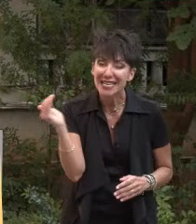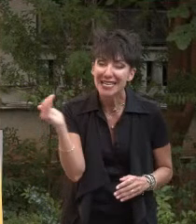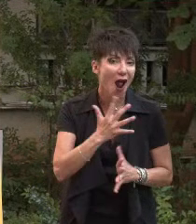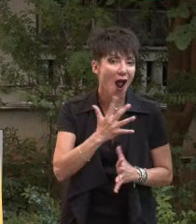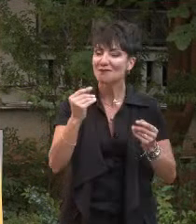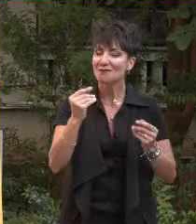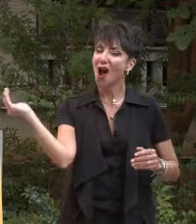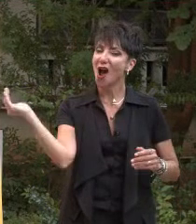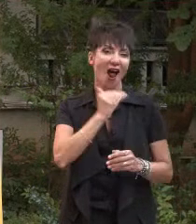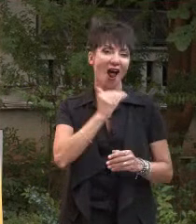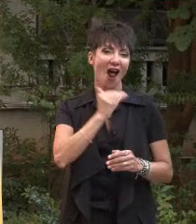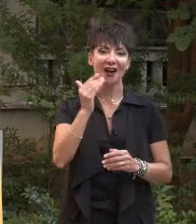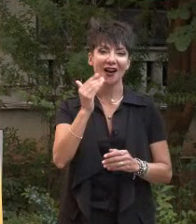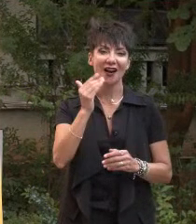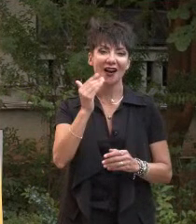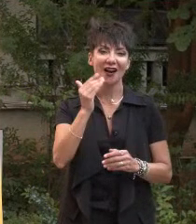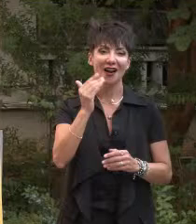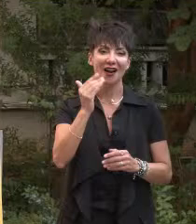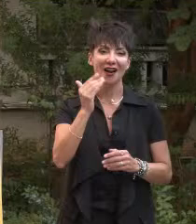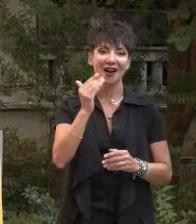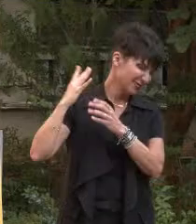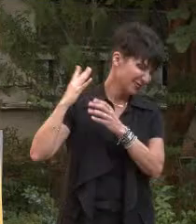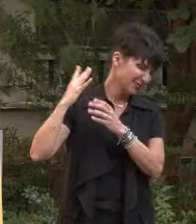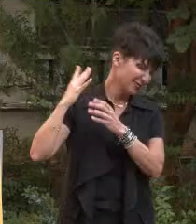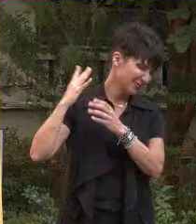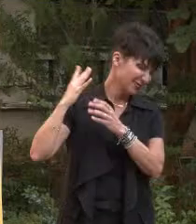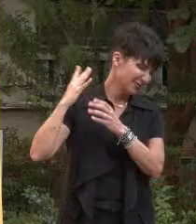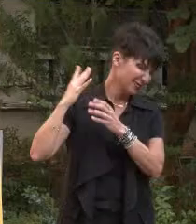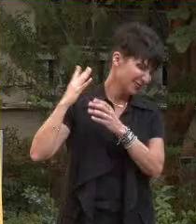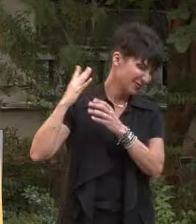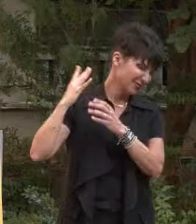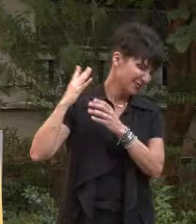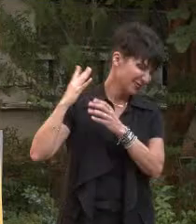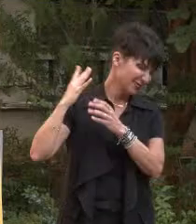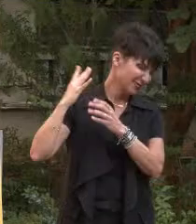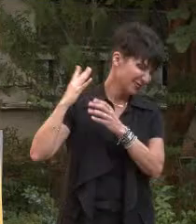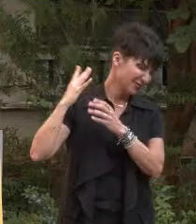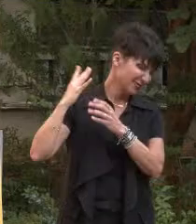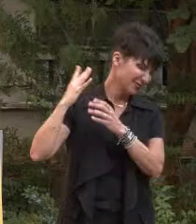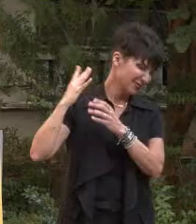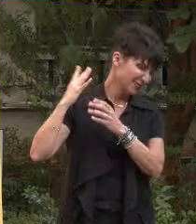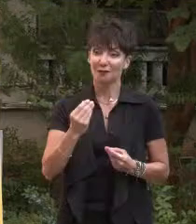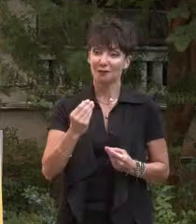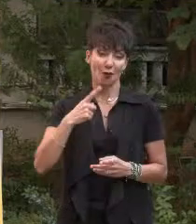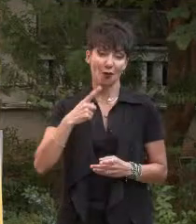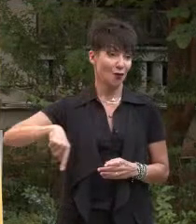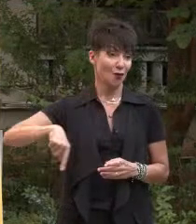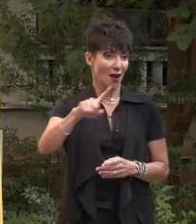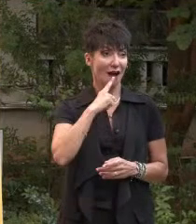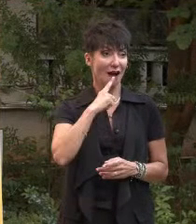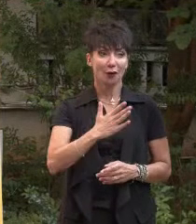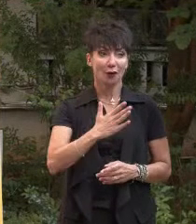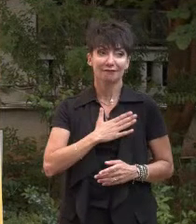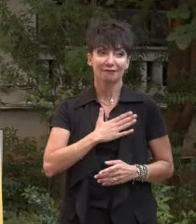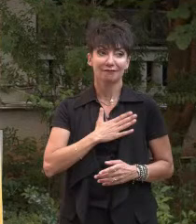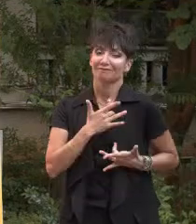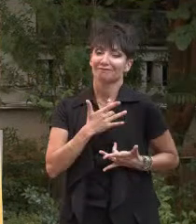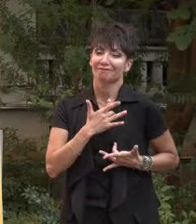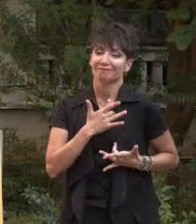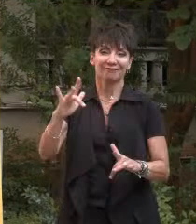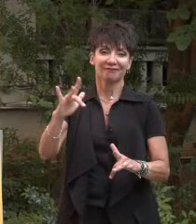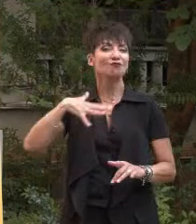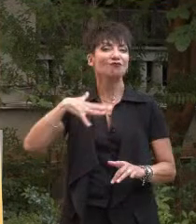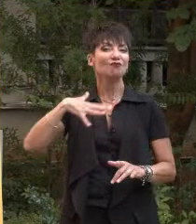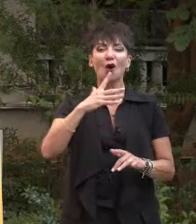θα φύγουμε από αυτή την φοβερή πανδημία. Και τις ευχαριστούμε, τους ευχαριστούμε από καρδιάς για αυτά τα